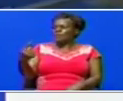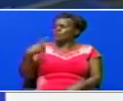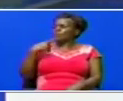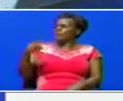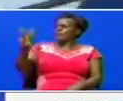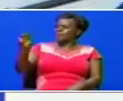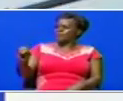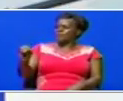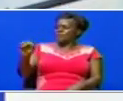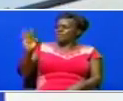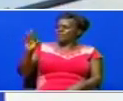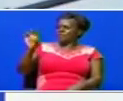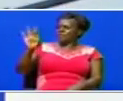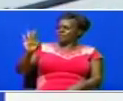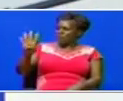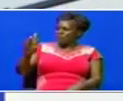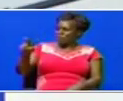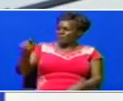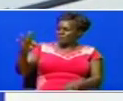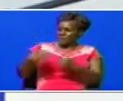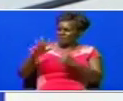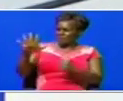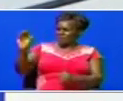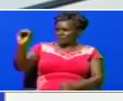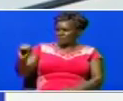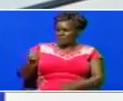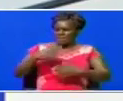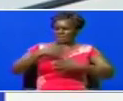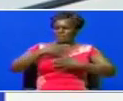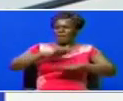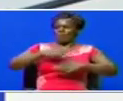52,120, 34.50%. Samburu,